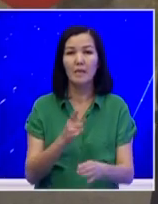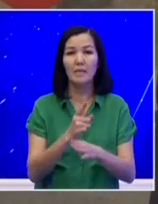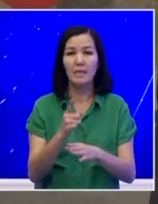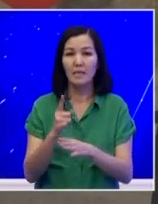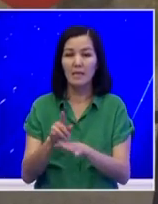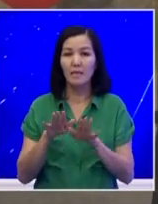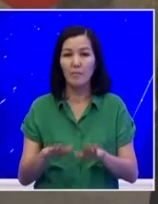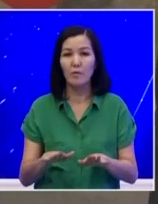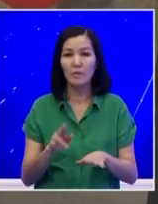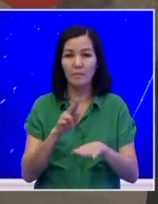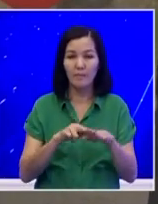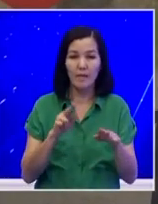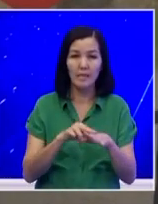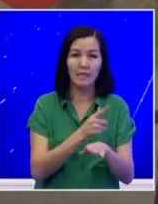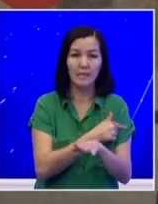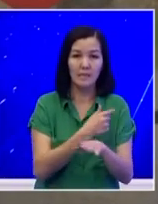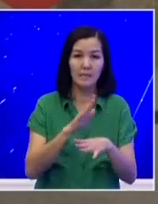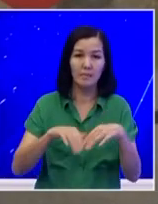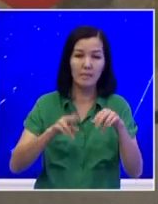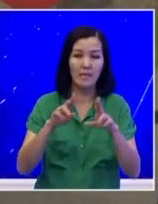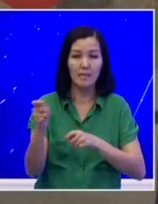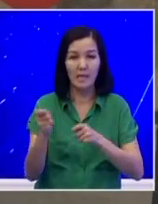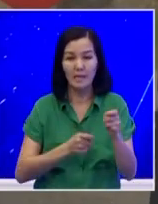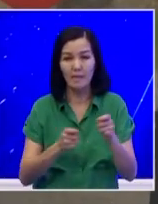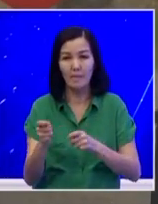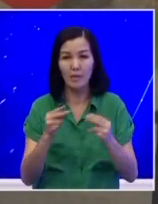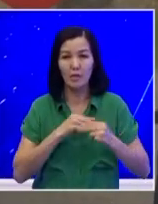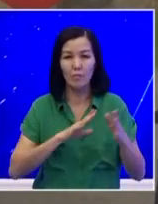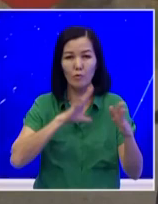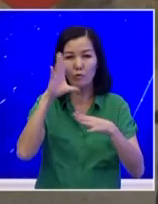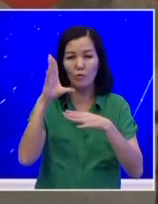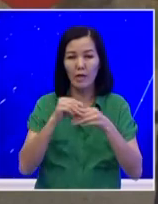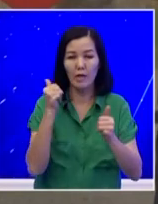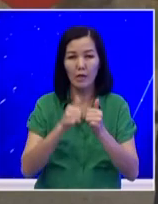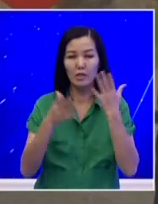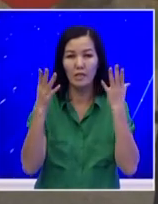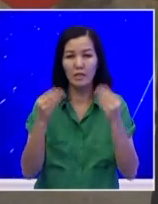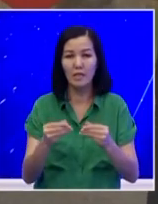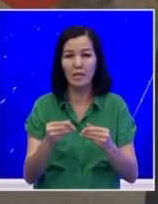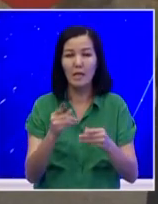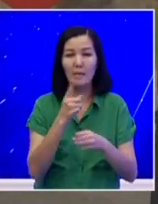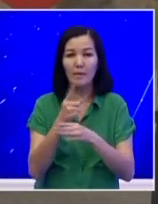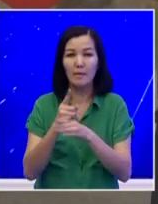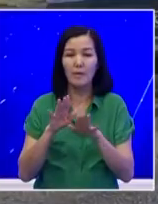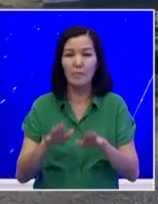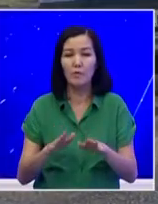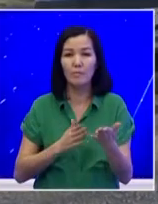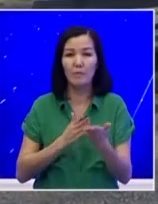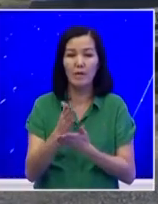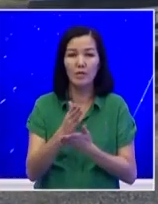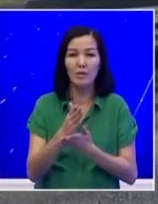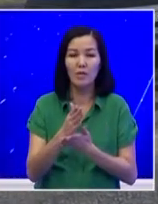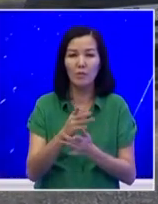Сотрудники правоохранительных органов, медики, специалисты Акимата работают круглые сутки. Ежедневно через блокпост проезжает порядка 50